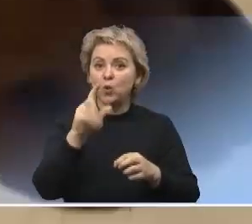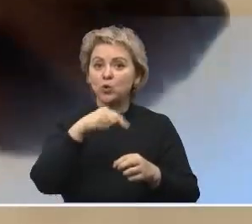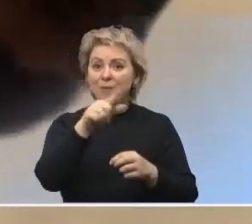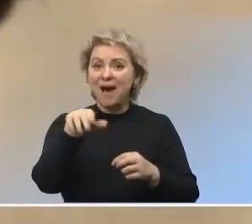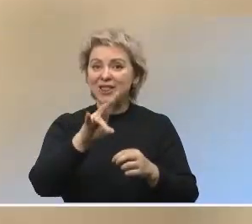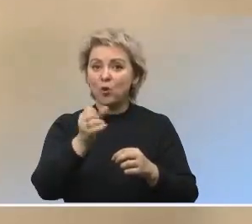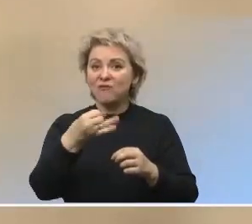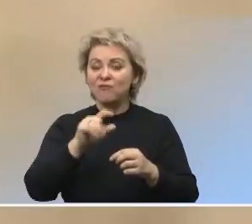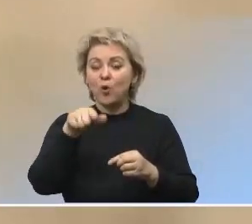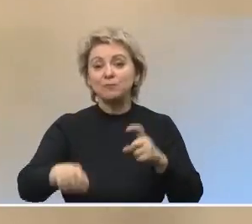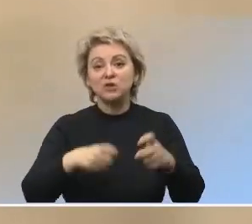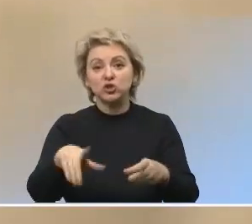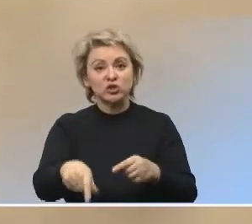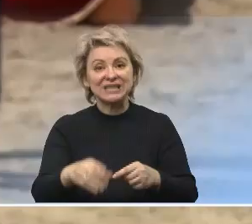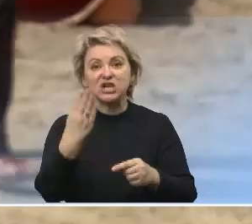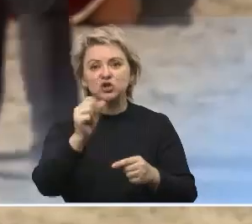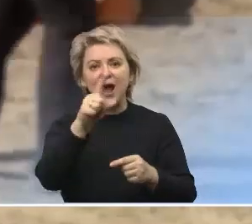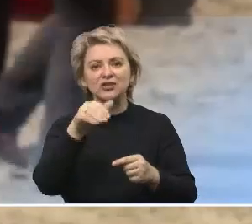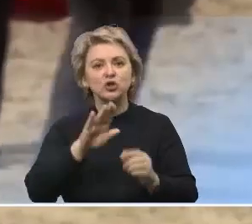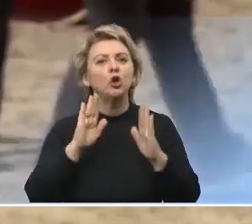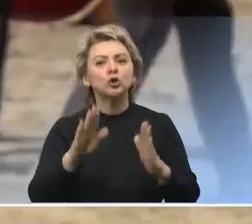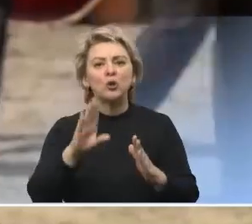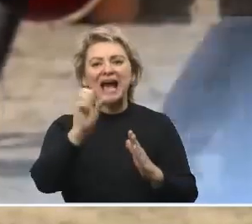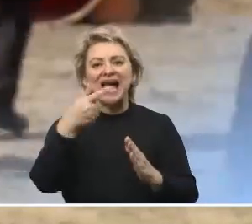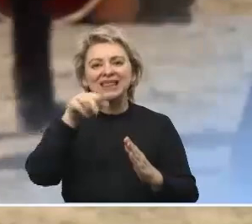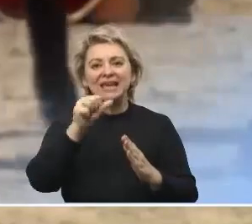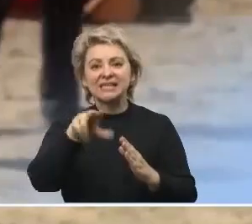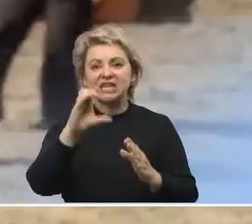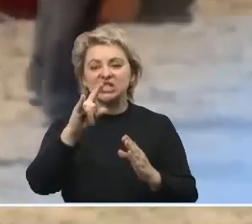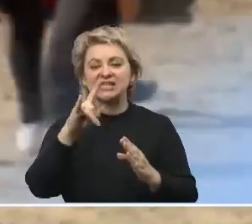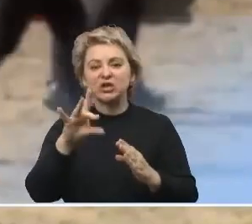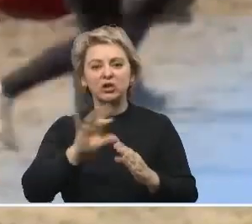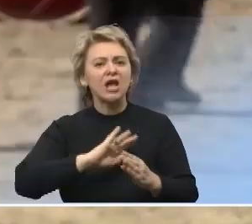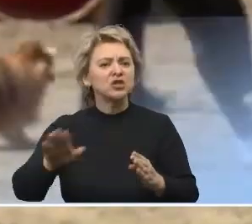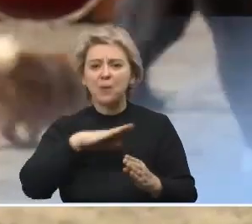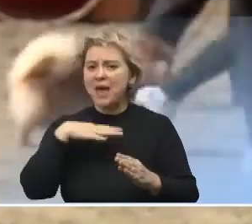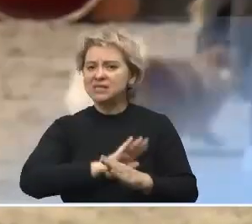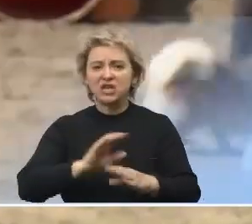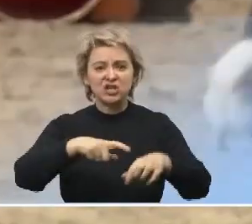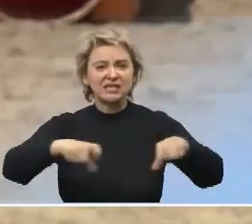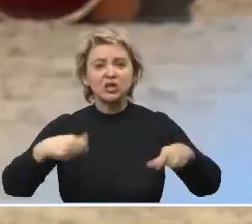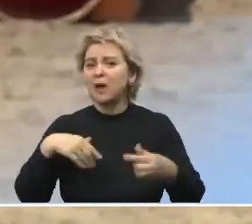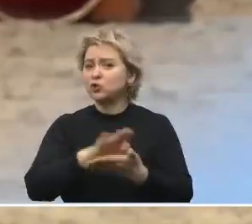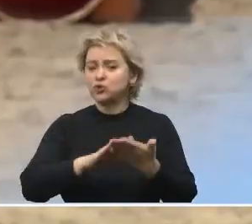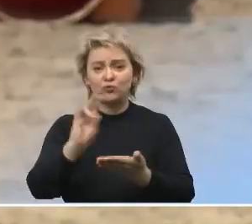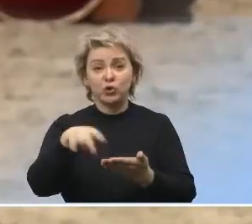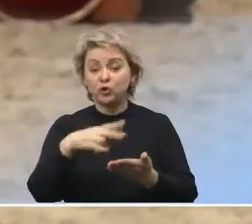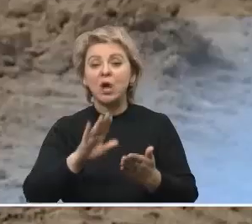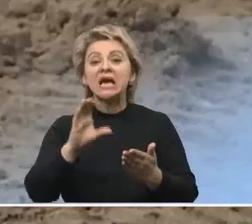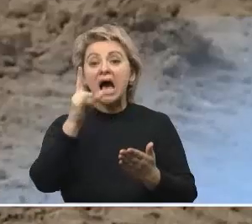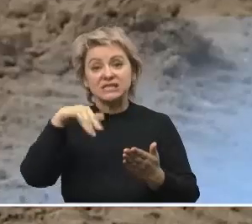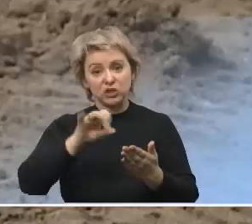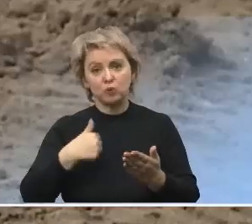Курмановой. Кстати, бежит своенравная Шанти только за адыгейский сыр. Ни мясо, ни сосиска, нам не нужно ничего. За сыр мы и